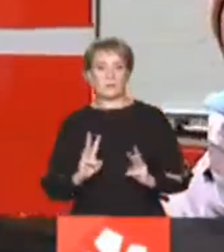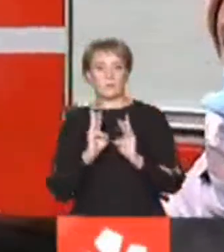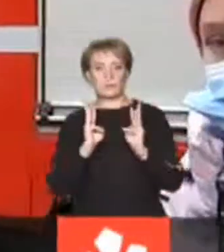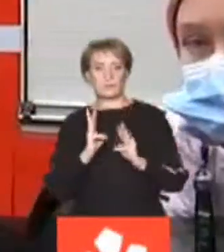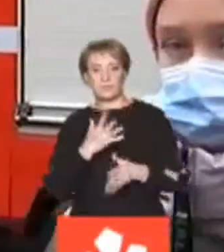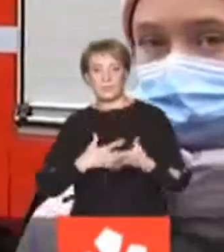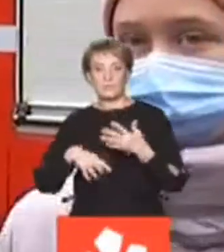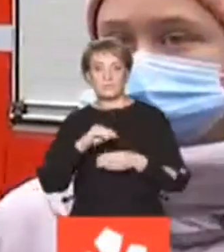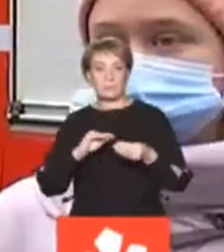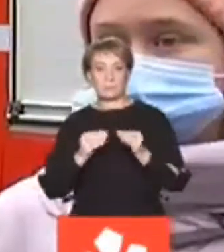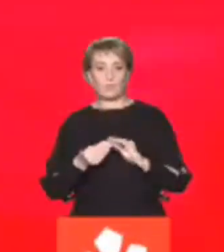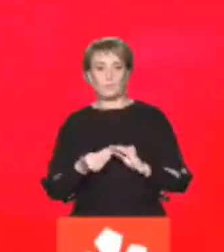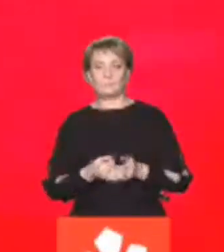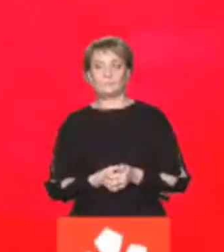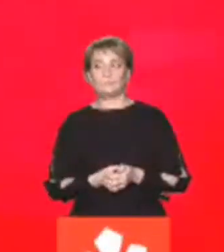всім остальним проблему.